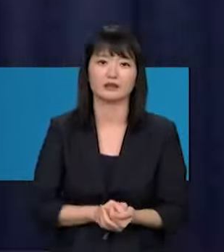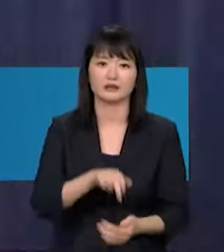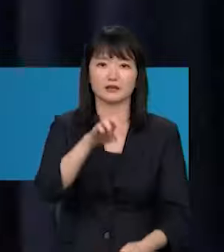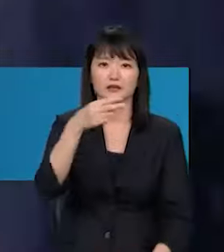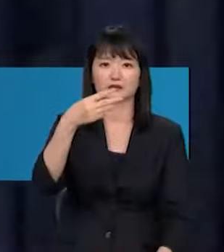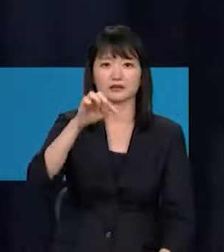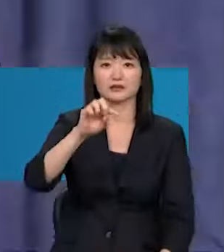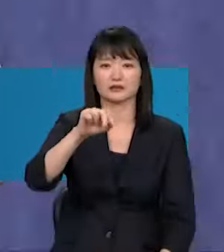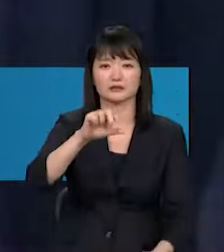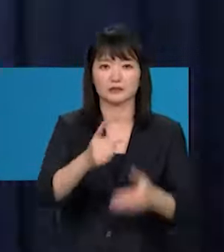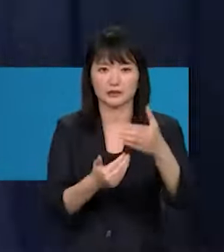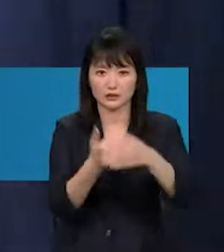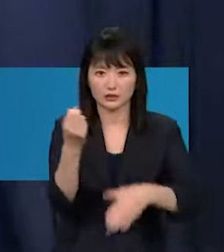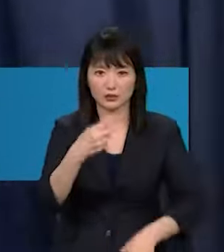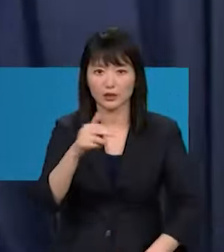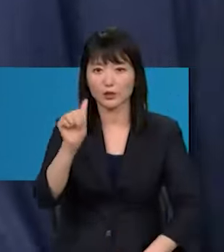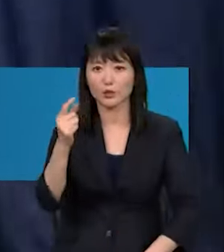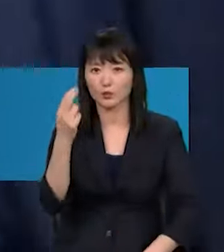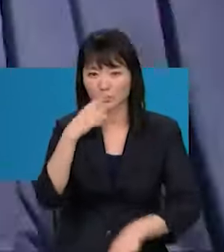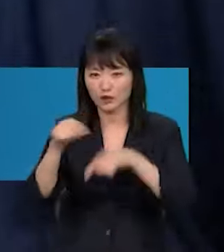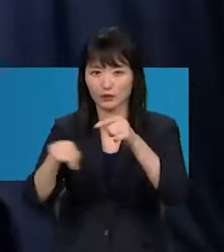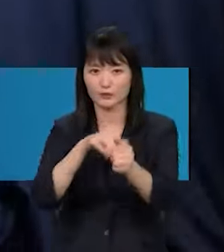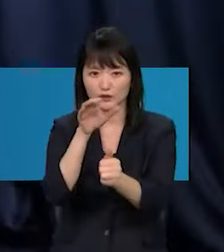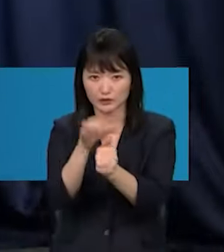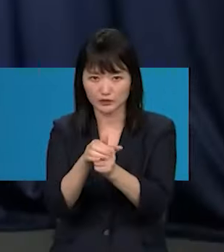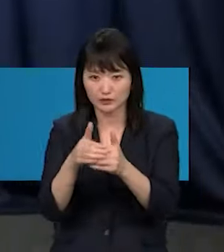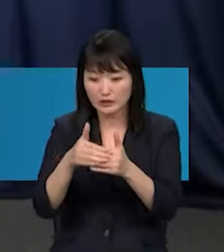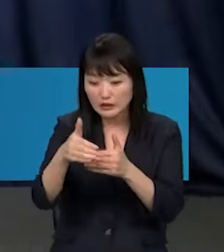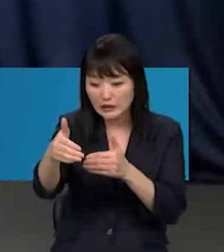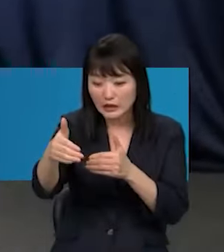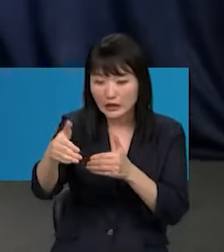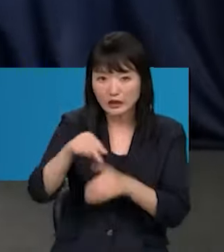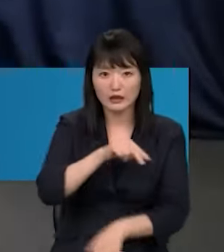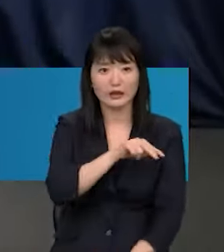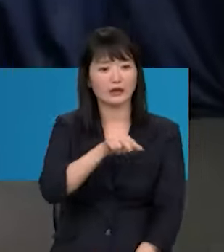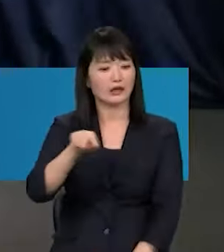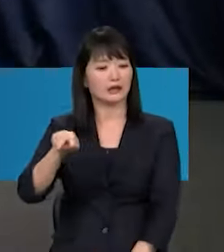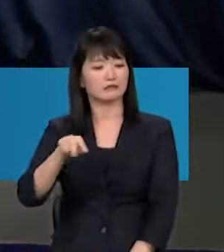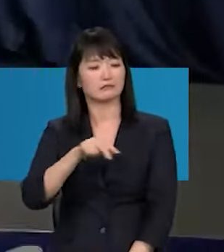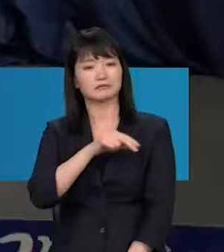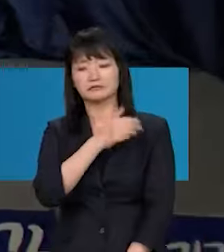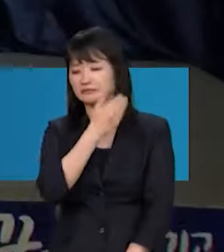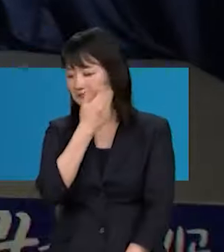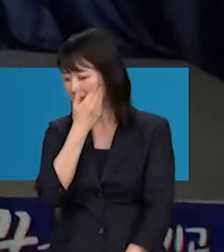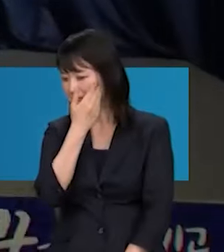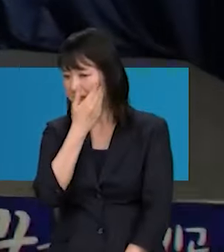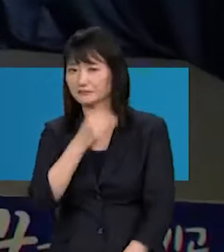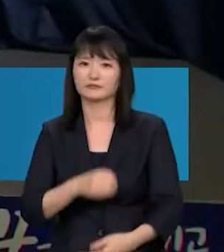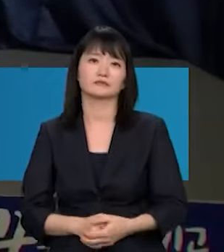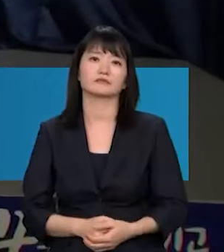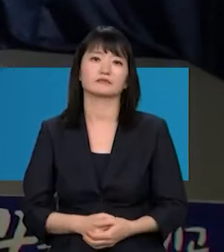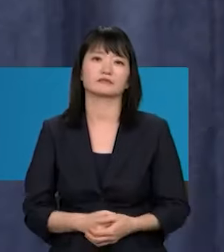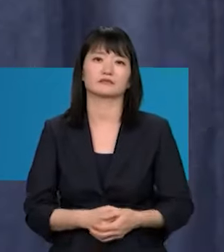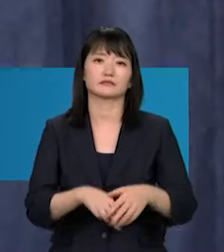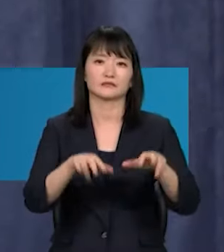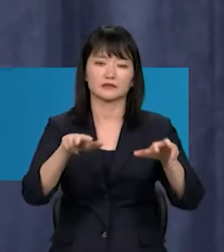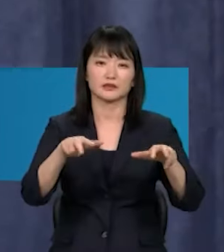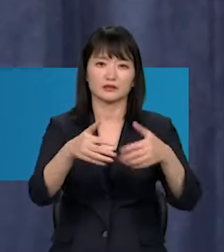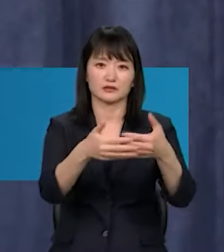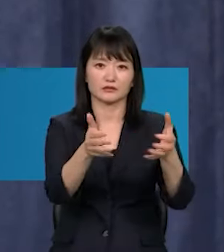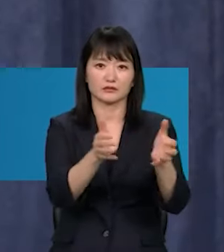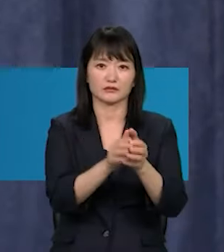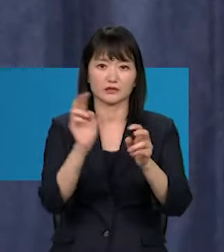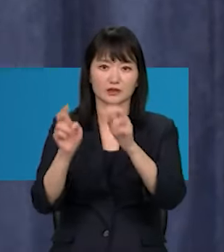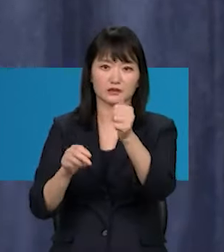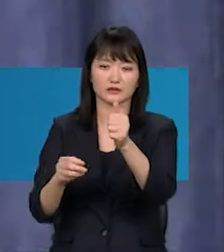클린스만 사태부터 홍명보 감독 선임에 이르기까지 이렇게 성난 여론에 아랑곳하지 않고 현 집행부가 회장의